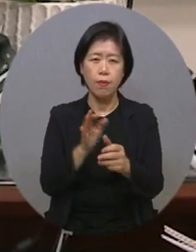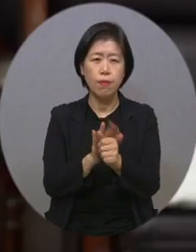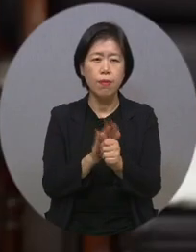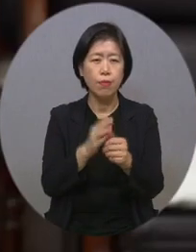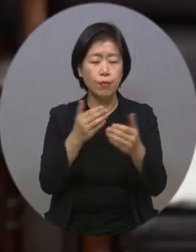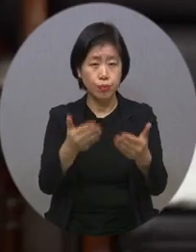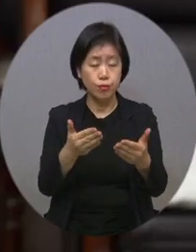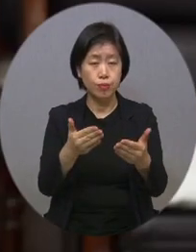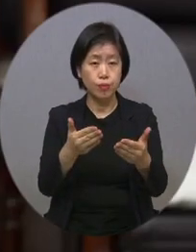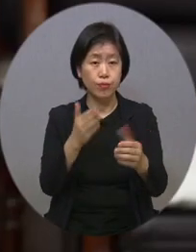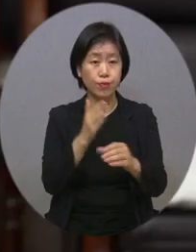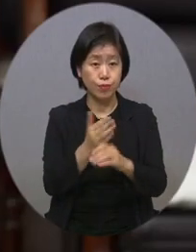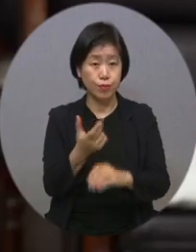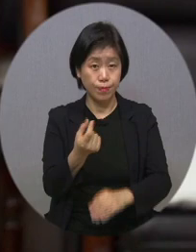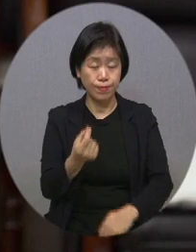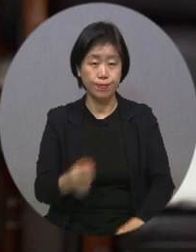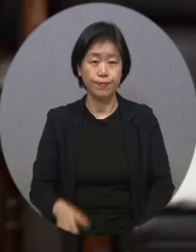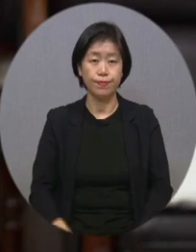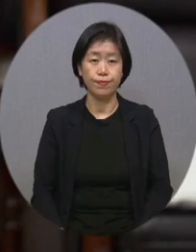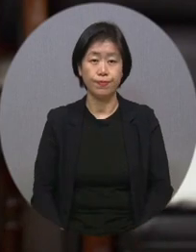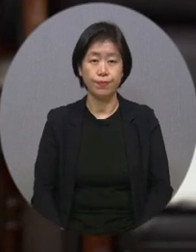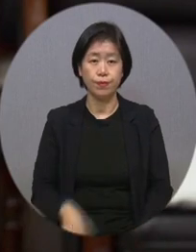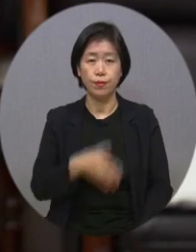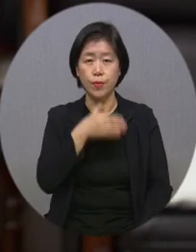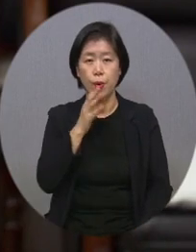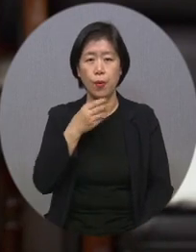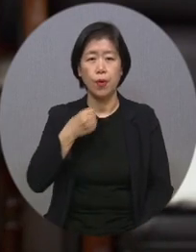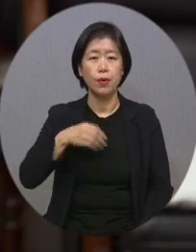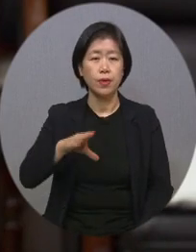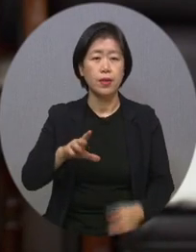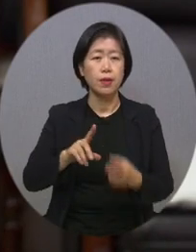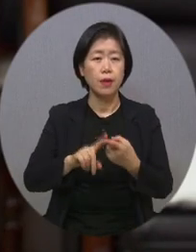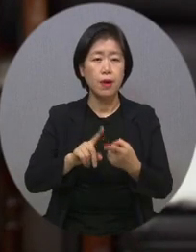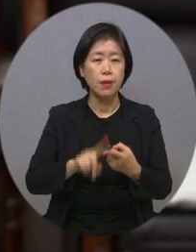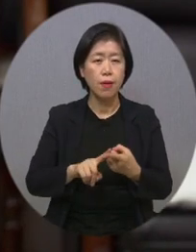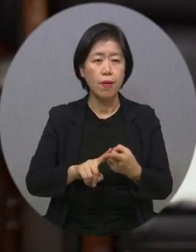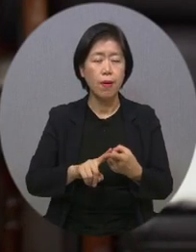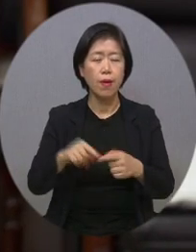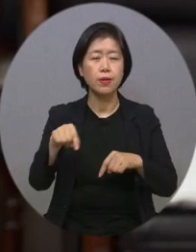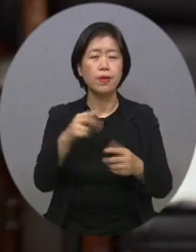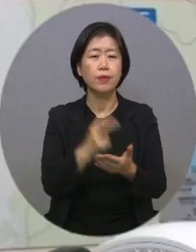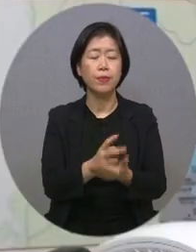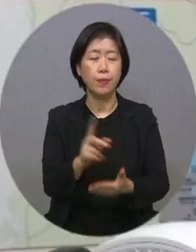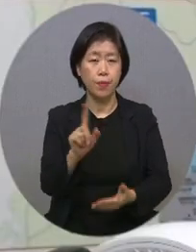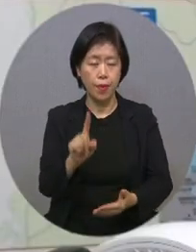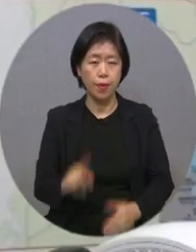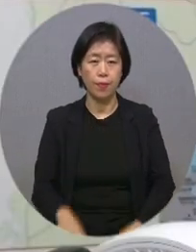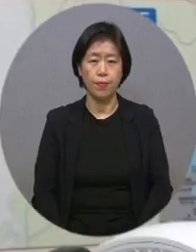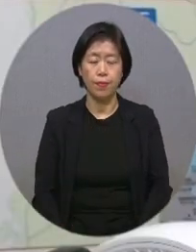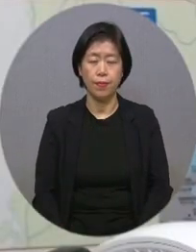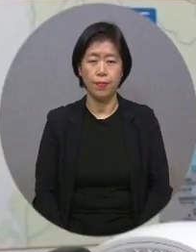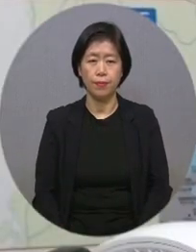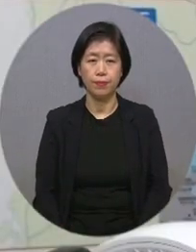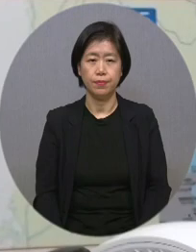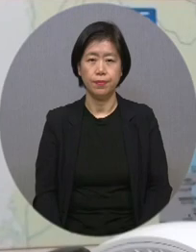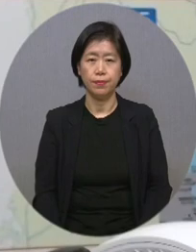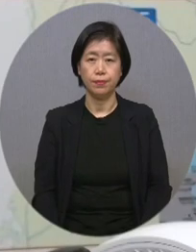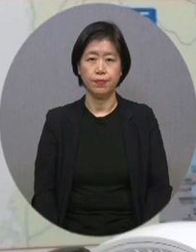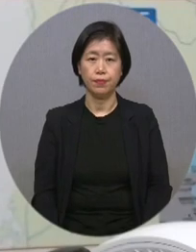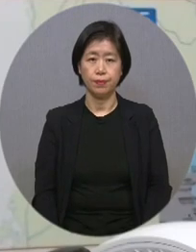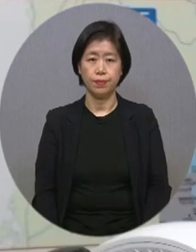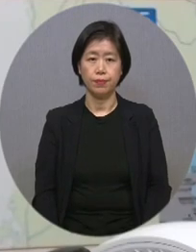하더라고요. 그렇다면 그 노인복지에 관해서는 어떤 정책들을 펼치고 있는지 한 말씀 부탁드리겠습니다. 아마 지금 잘